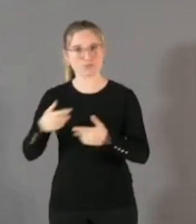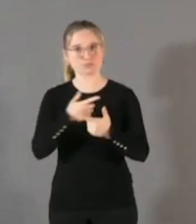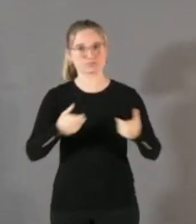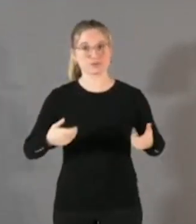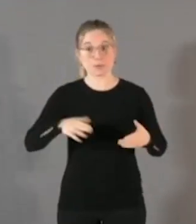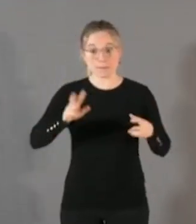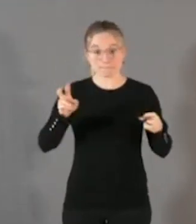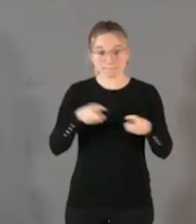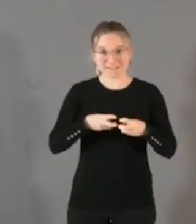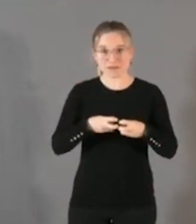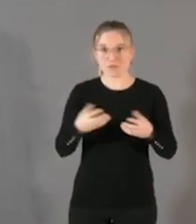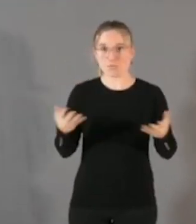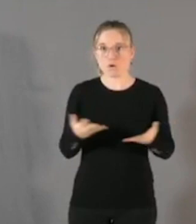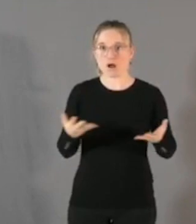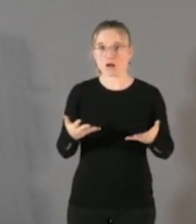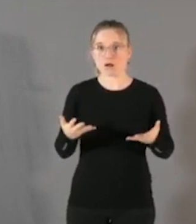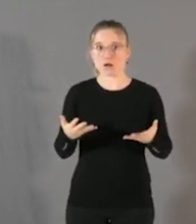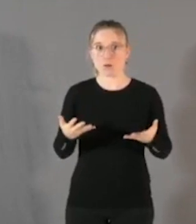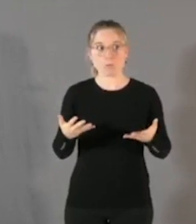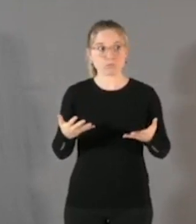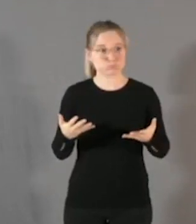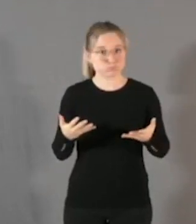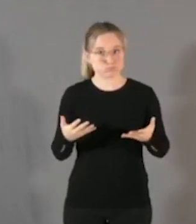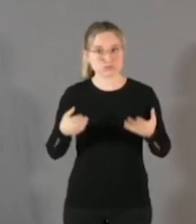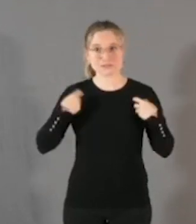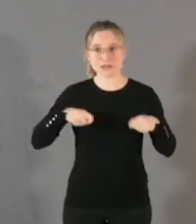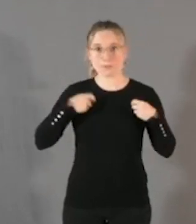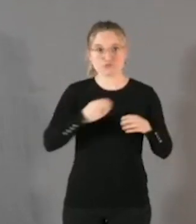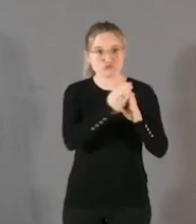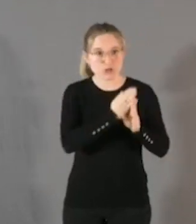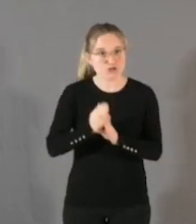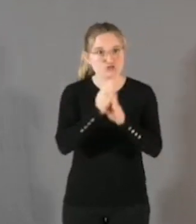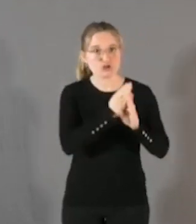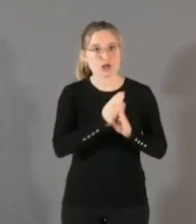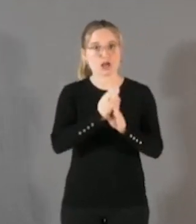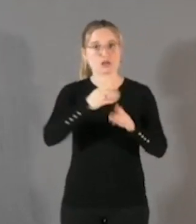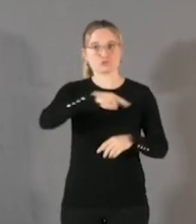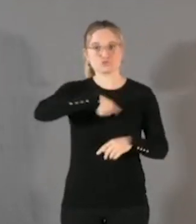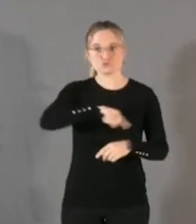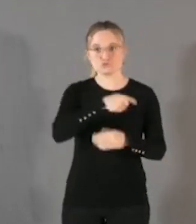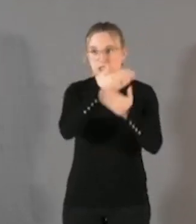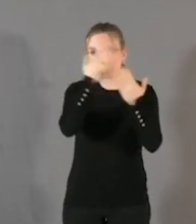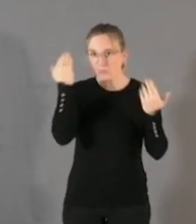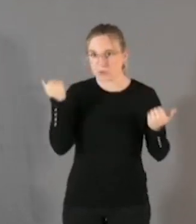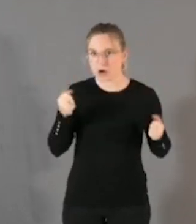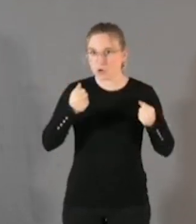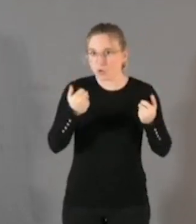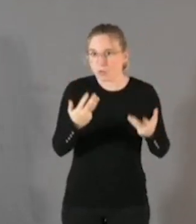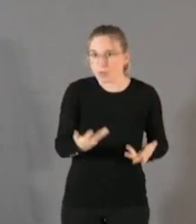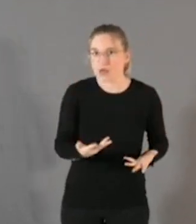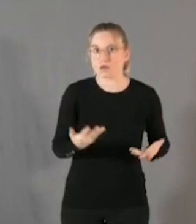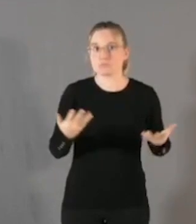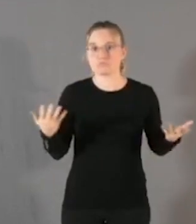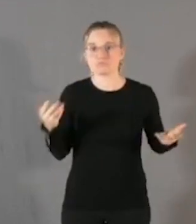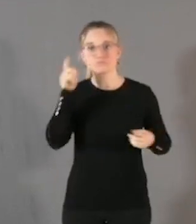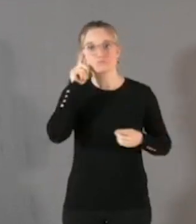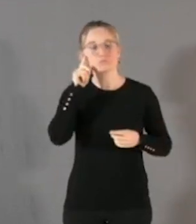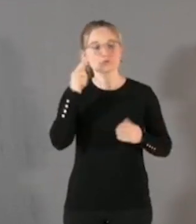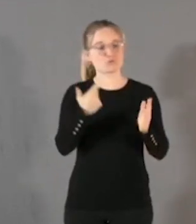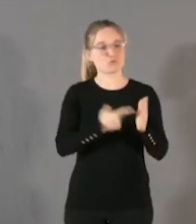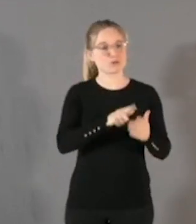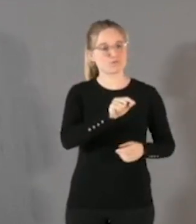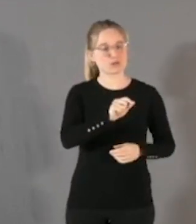où toute cette dépense est cachée, car les dépenses de communication entre 2021 et 2024 ont